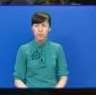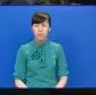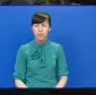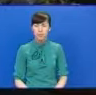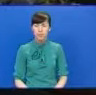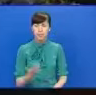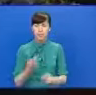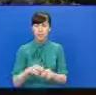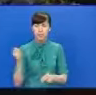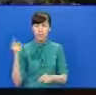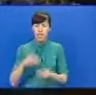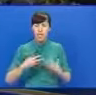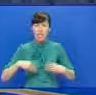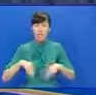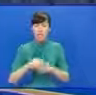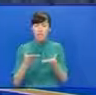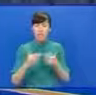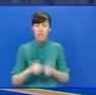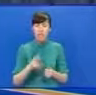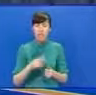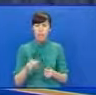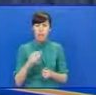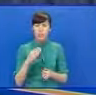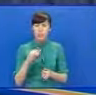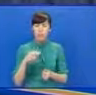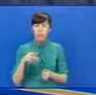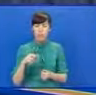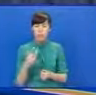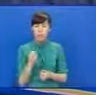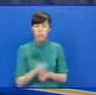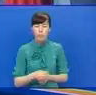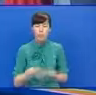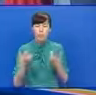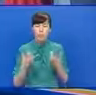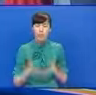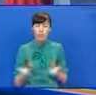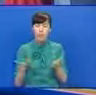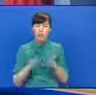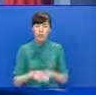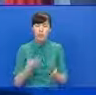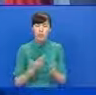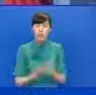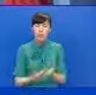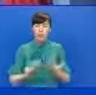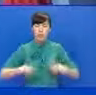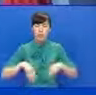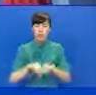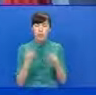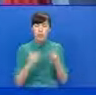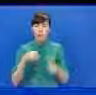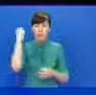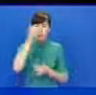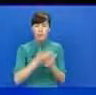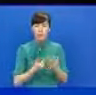Бұл алтын шаңырақ номинациясын иеленген кентаулық Жұмашевтар отбасы. Тастанды сәбилерді бауырына басқан үлгілі әулет. Тәуелсіздік алған